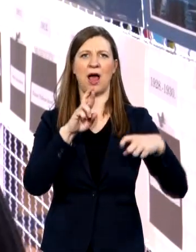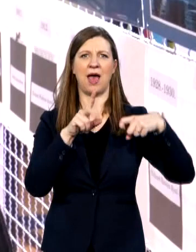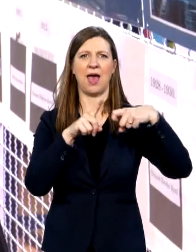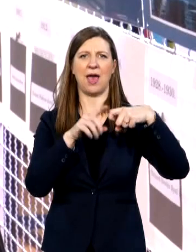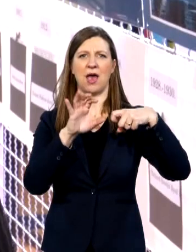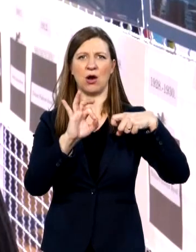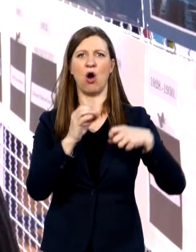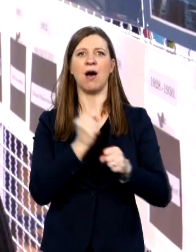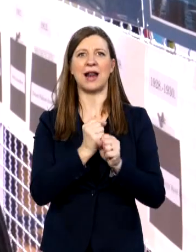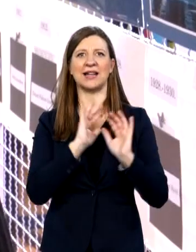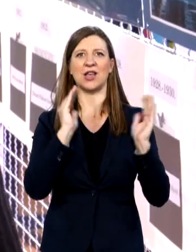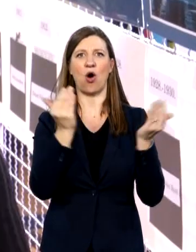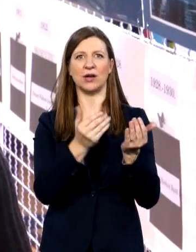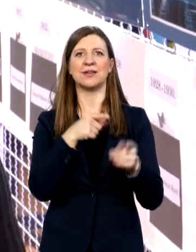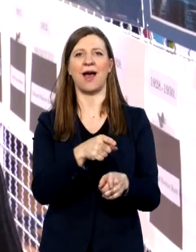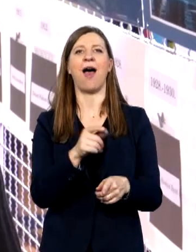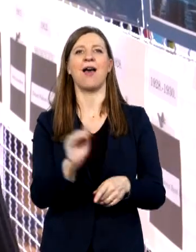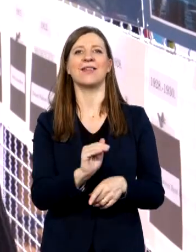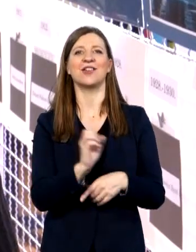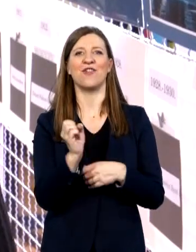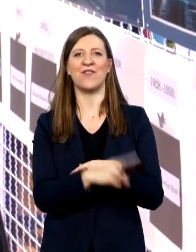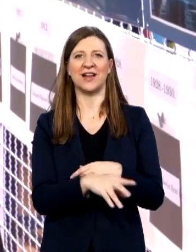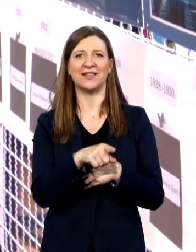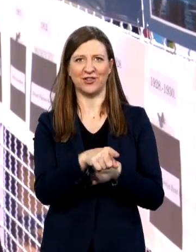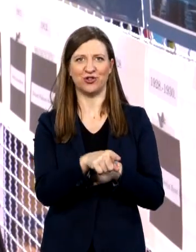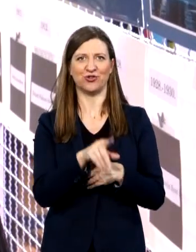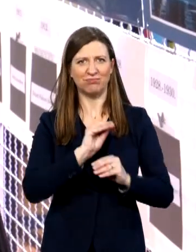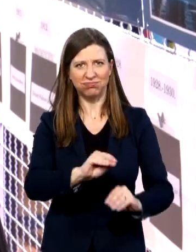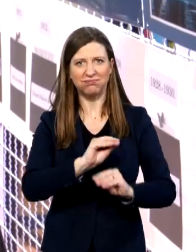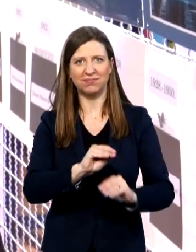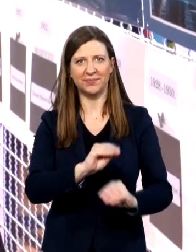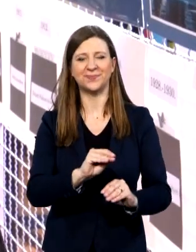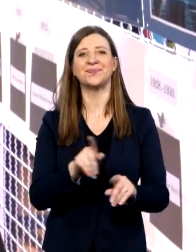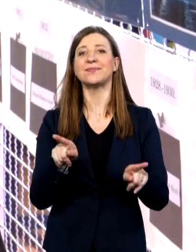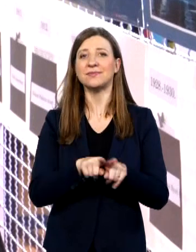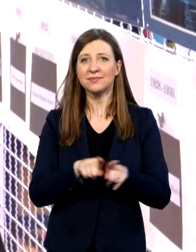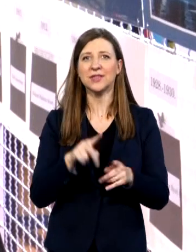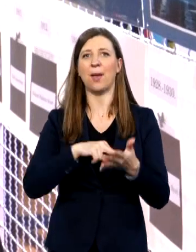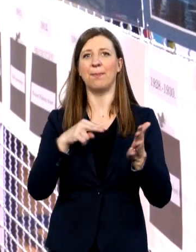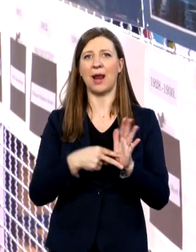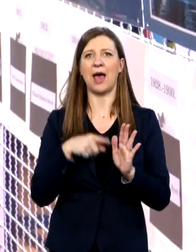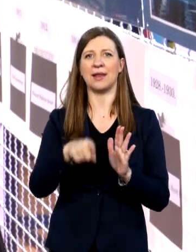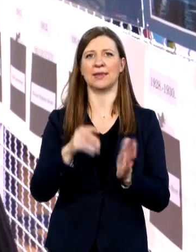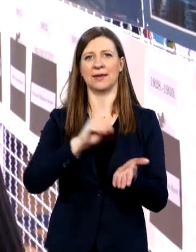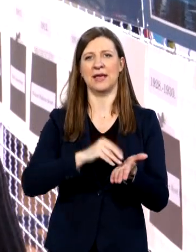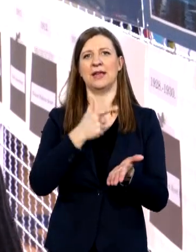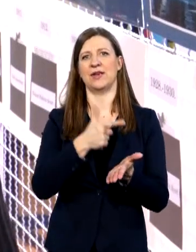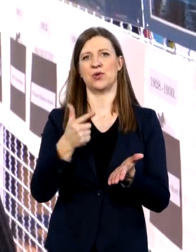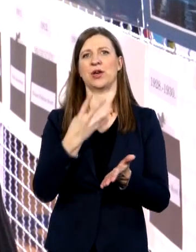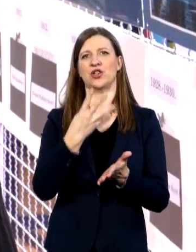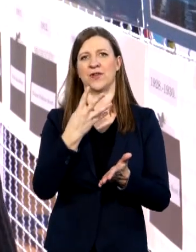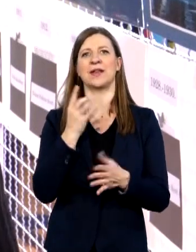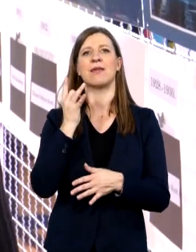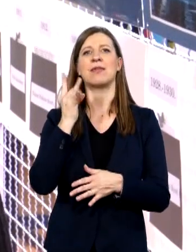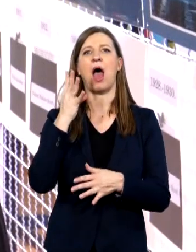kao i danas u dječjem vrtiću Maslačak u Garešničkom Brestovcu. Imamo još obilježavanje Dana planeta Zemlje,